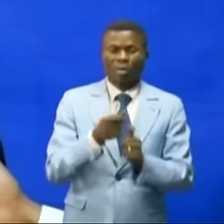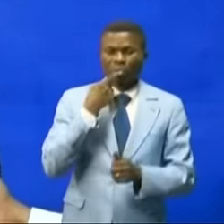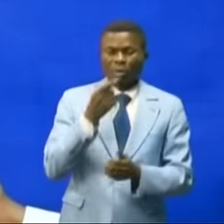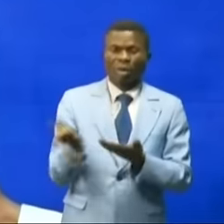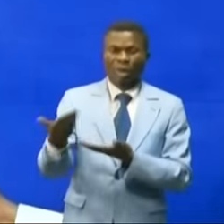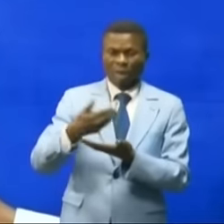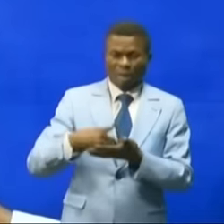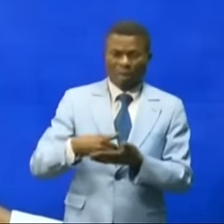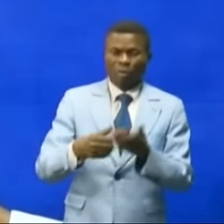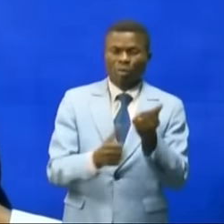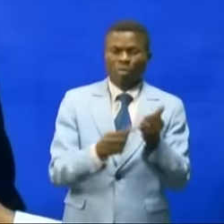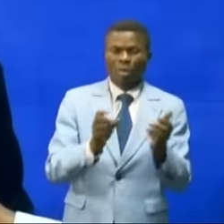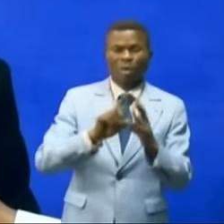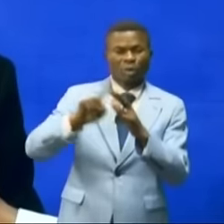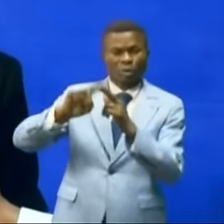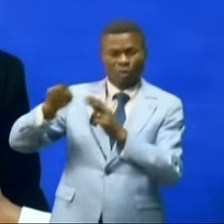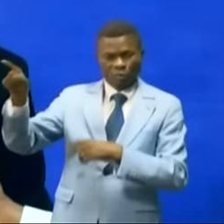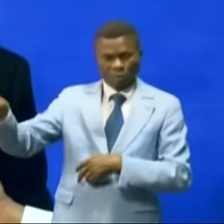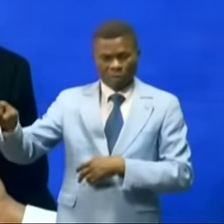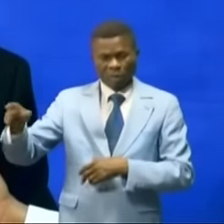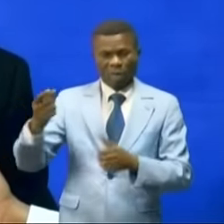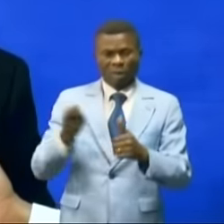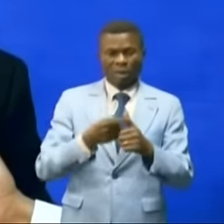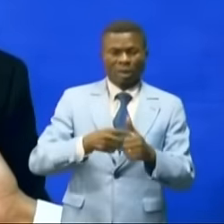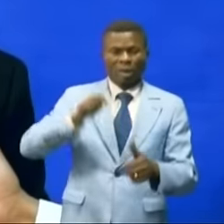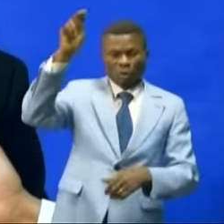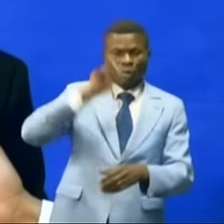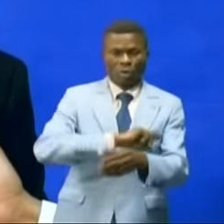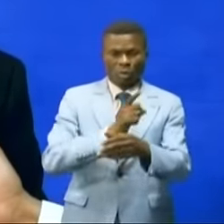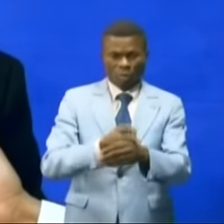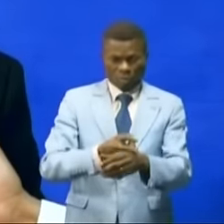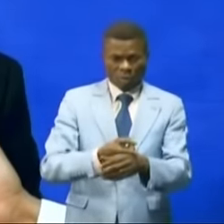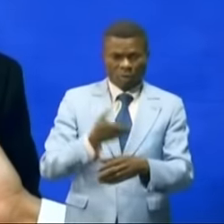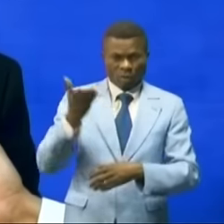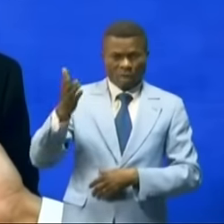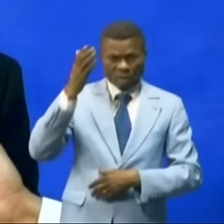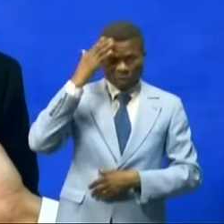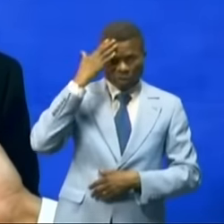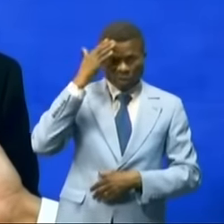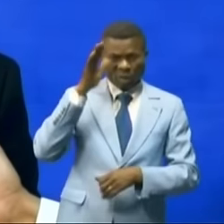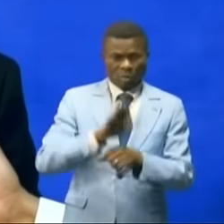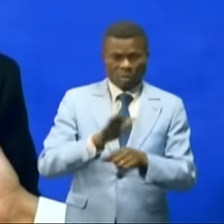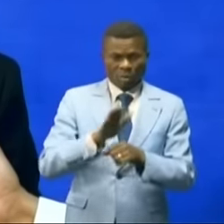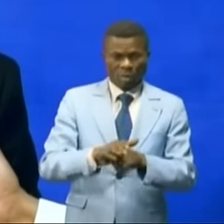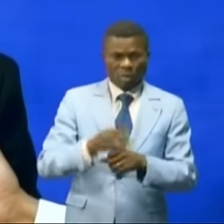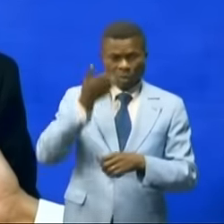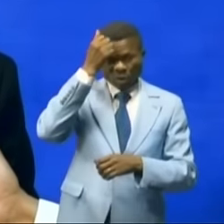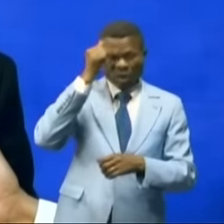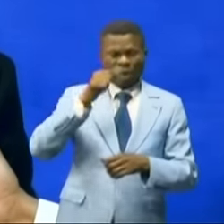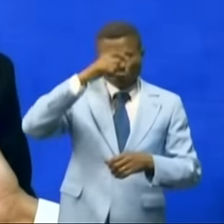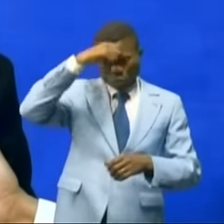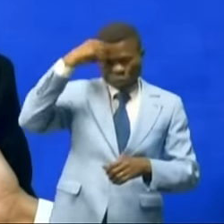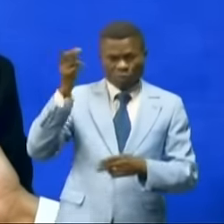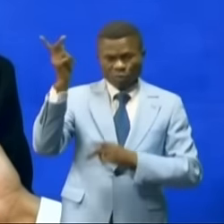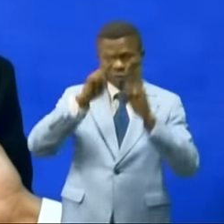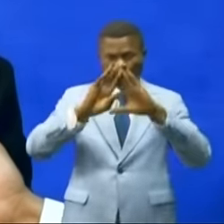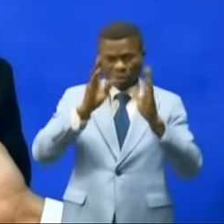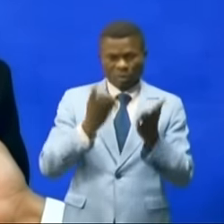des déplacés, notamment au Nord Kivu. Comme nous le savons, il y a eu une trêve humanitaire et maintenant il y a donc le